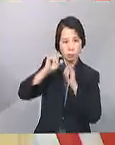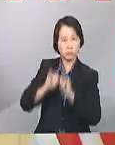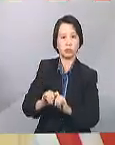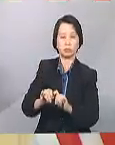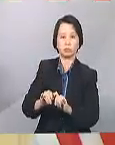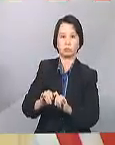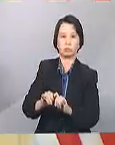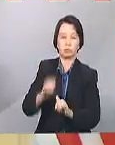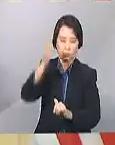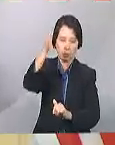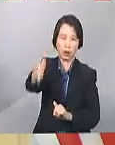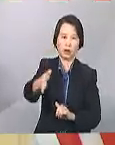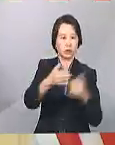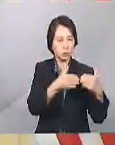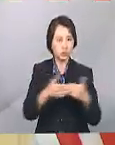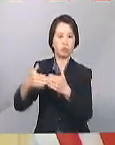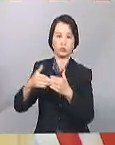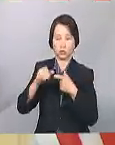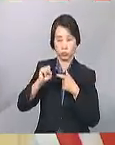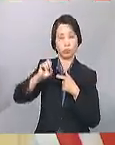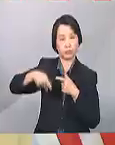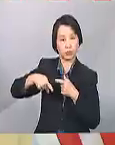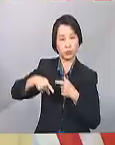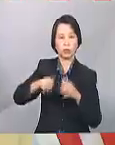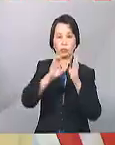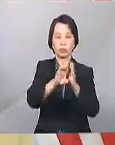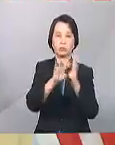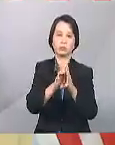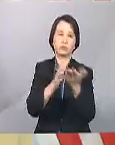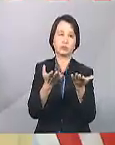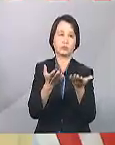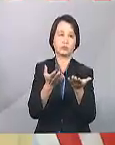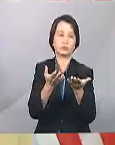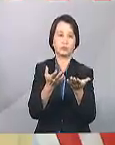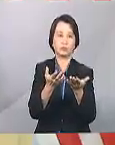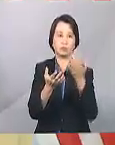lagi kita akan teruskan. Ya, misalnya dari segi